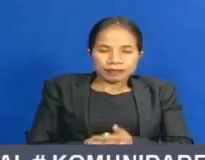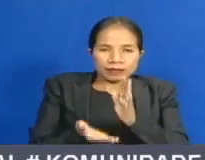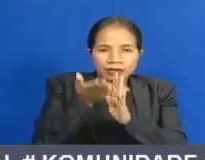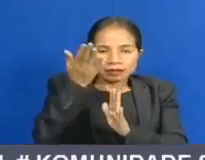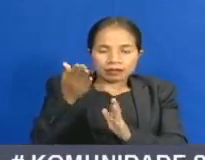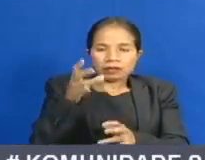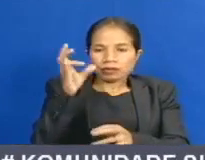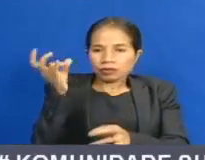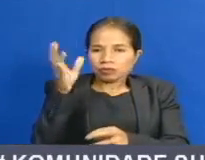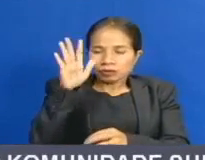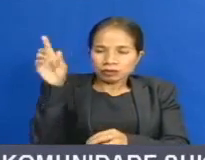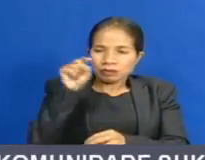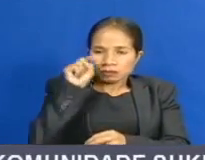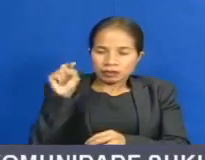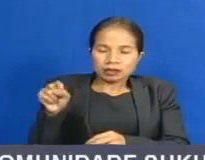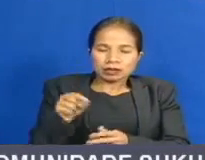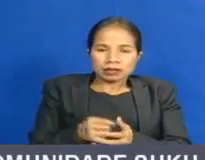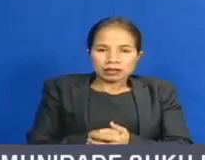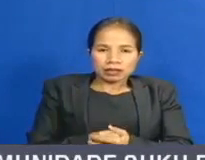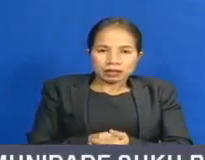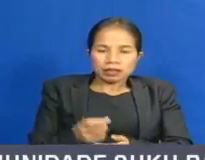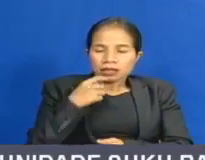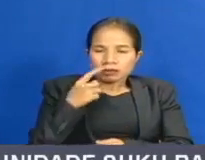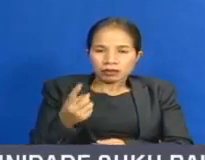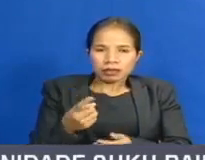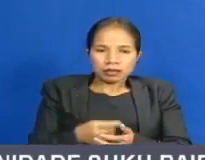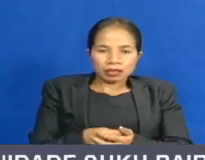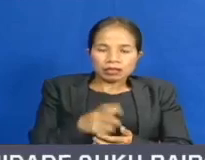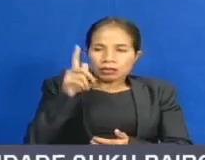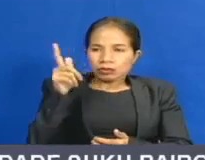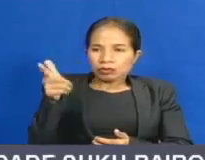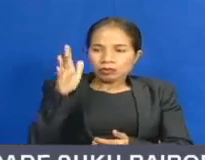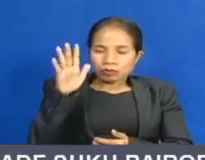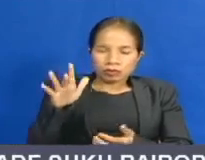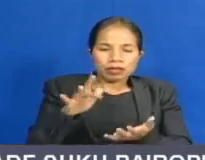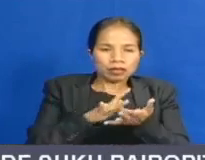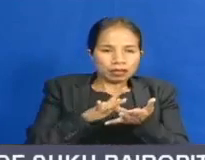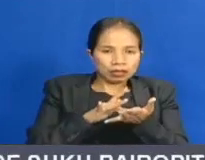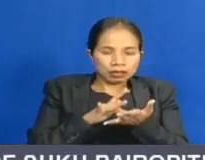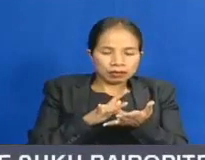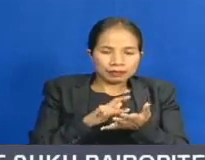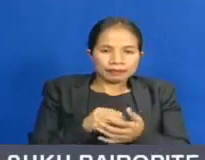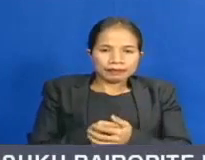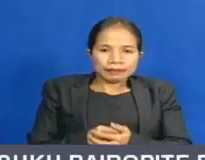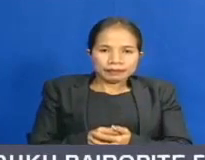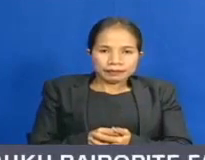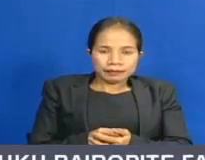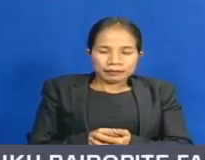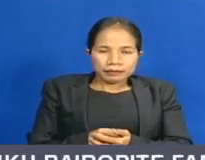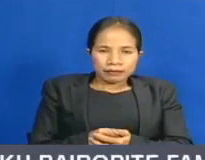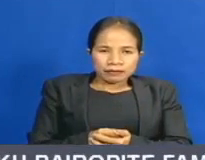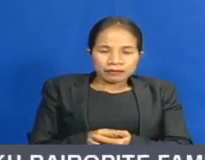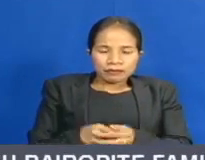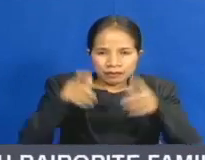tokeda 75%. Ya, ini tuh dihandet katak hanya 25% bakteria B. Nasa, klepsiella pneumonia ya